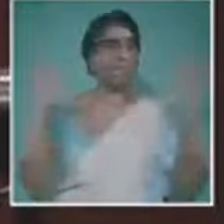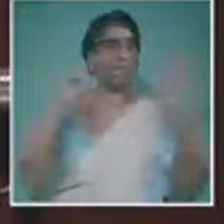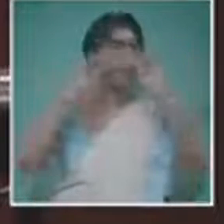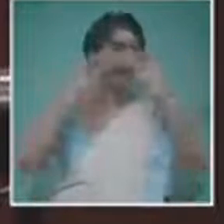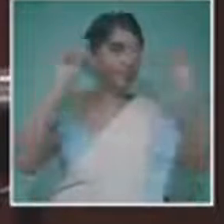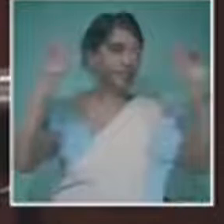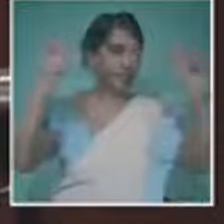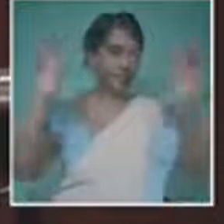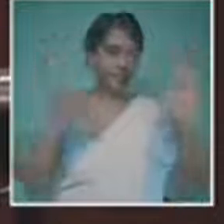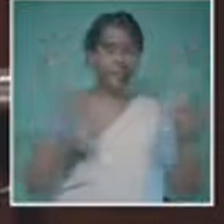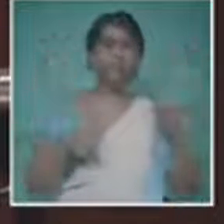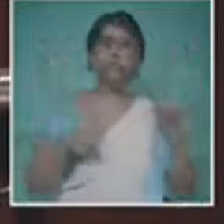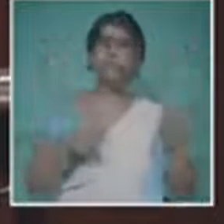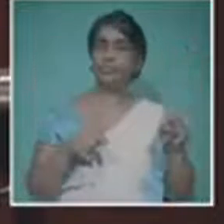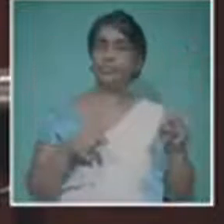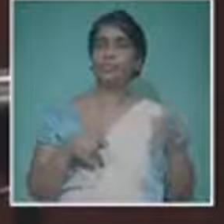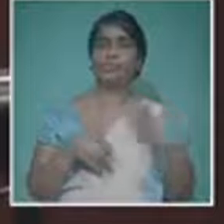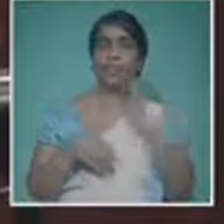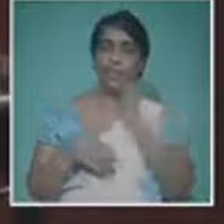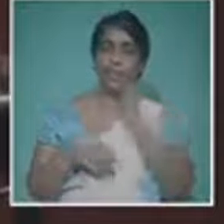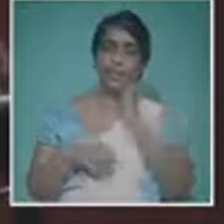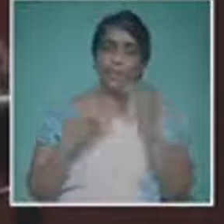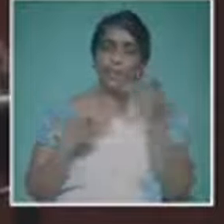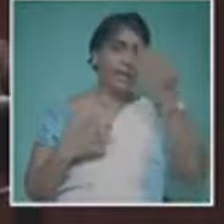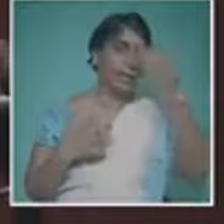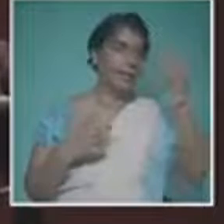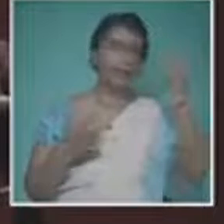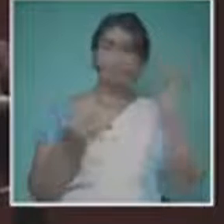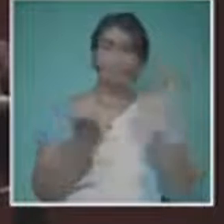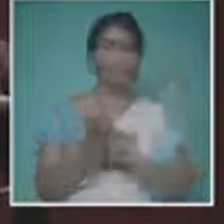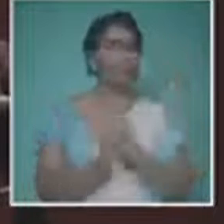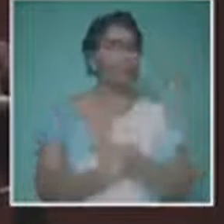இதுதான் காலங்காலமாக மொழிக்கு கொடுக்கின்ற